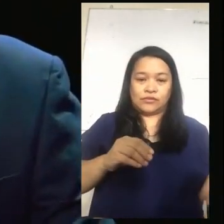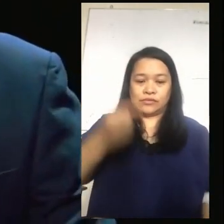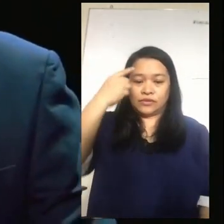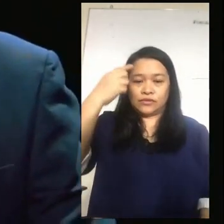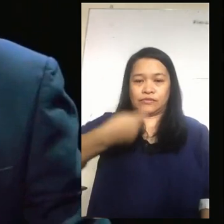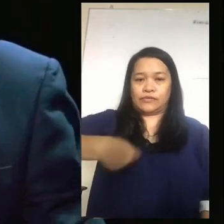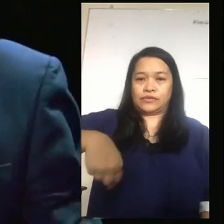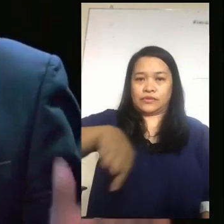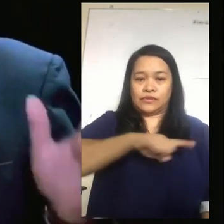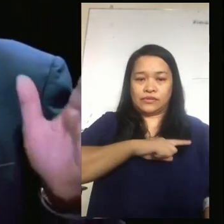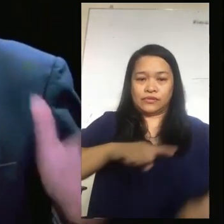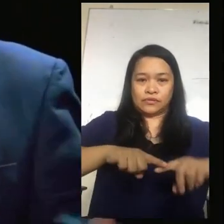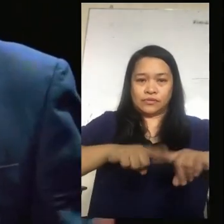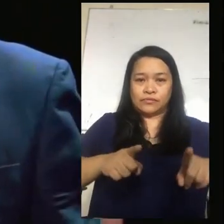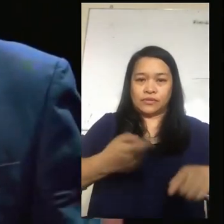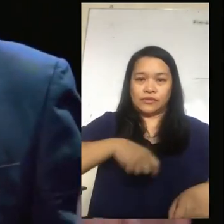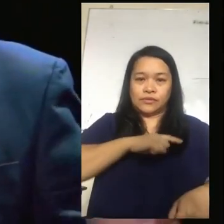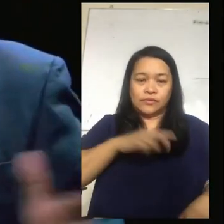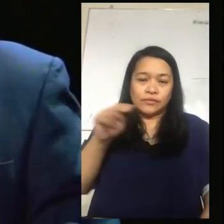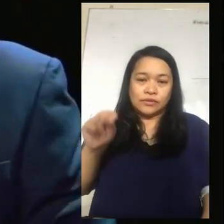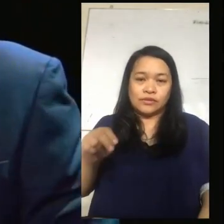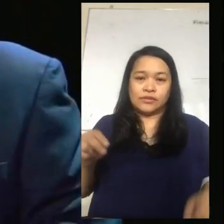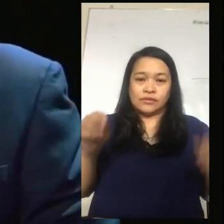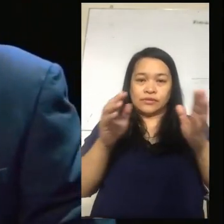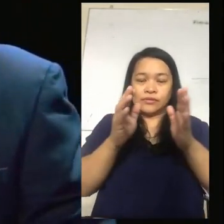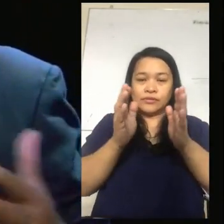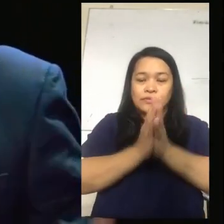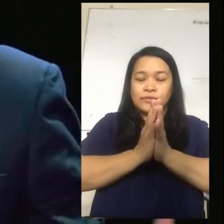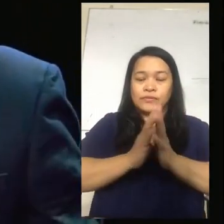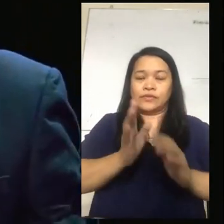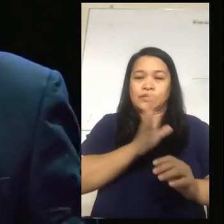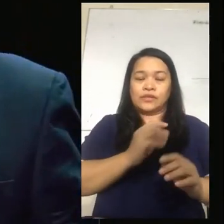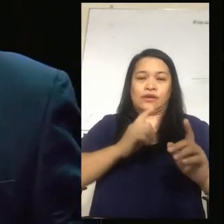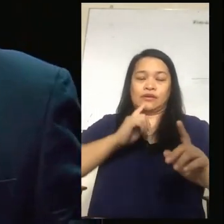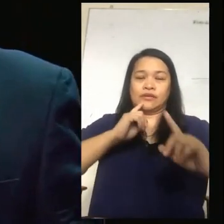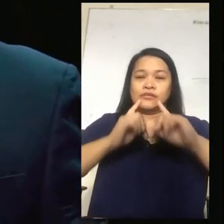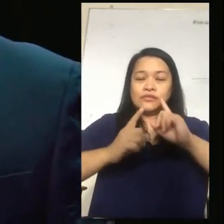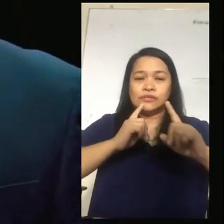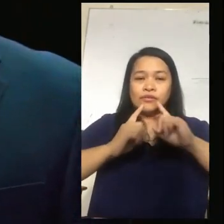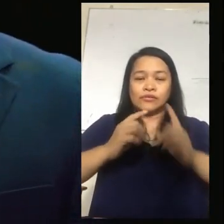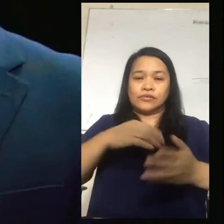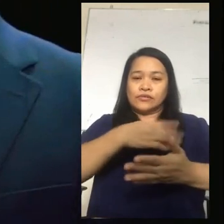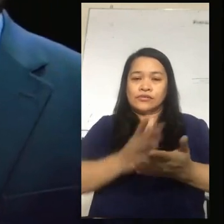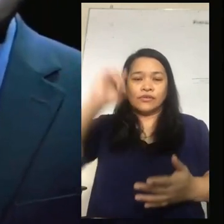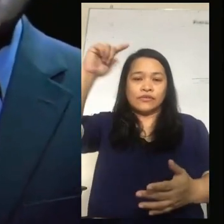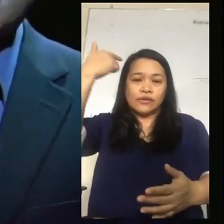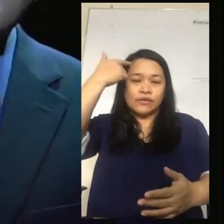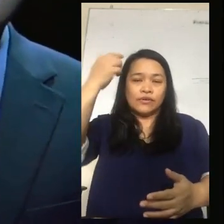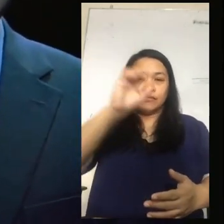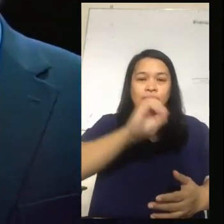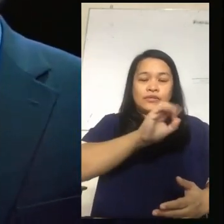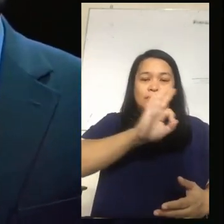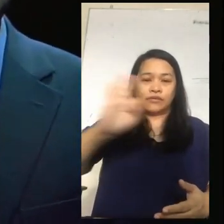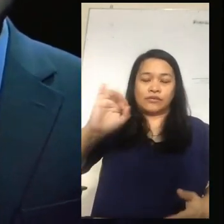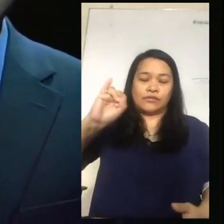us. Pero we need to pray and we need to talk to some of our government